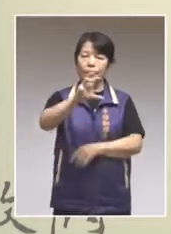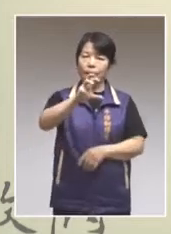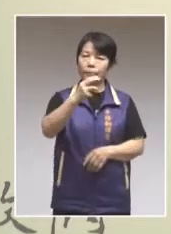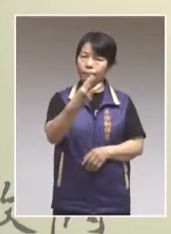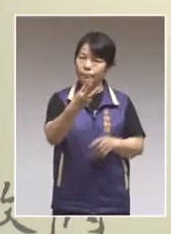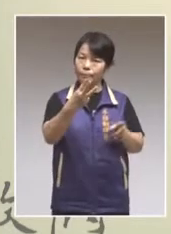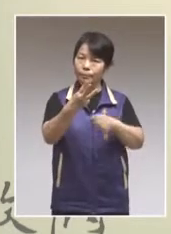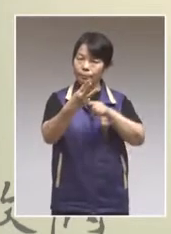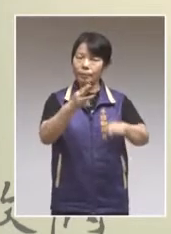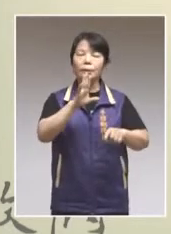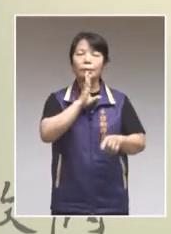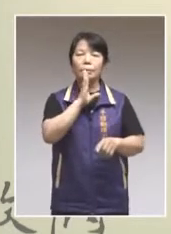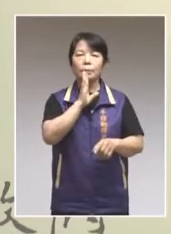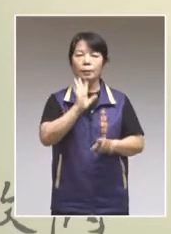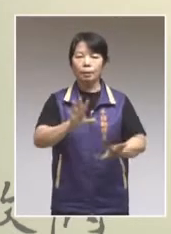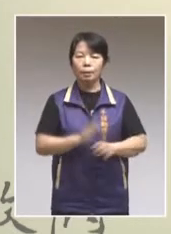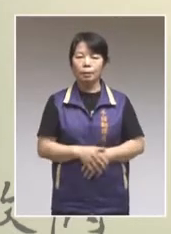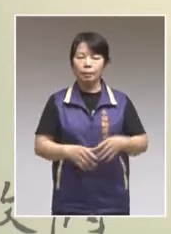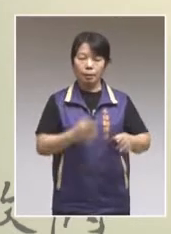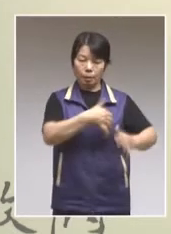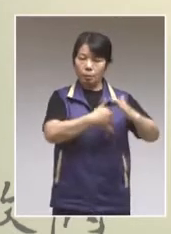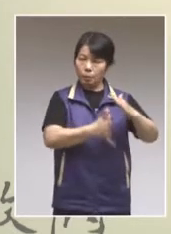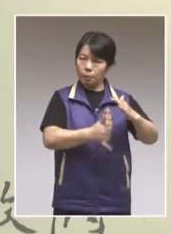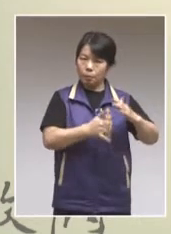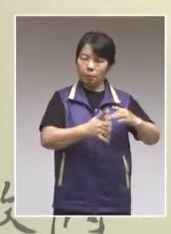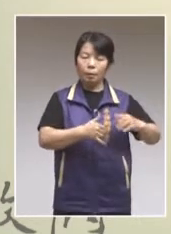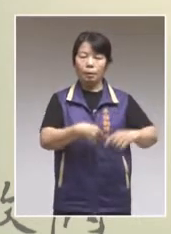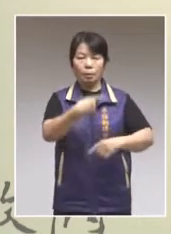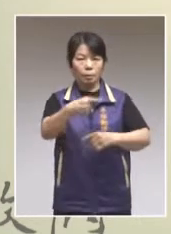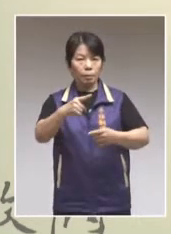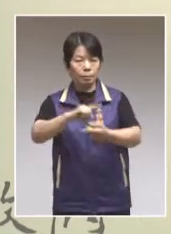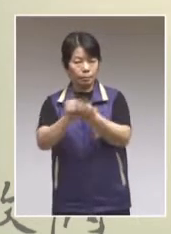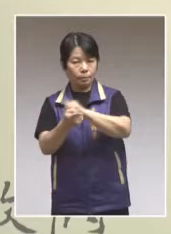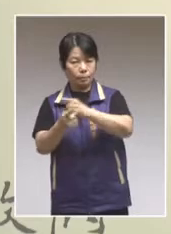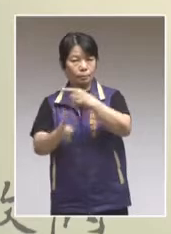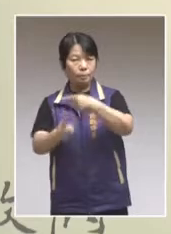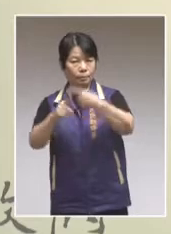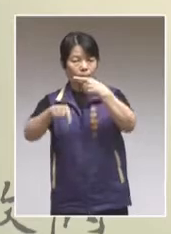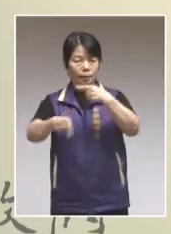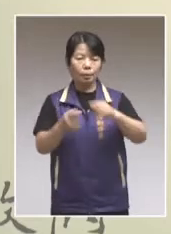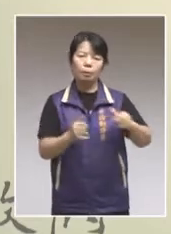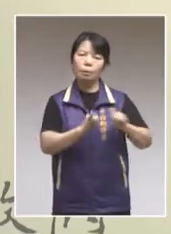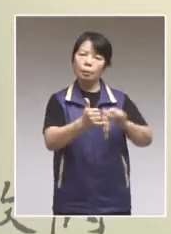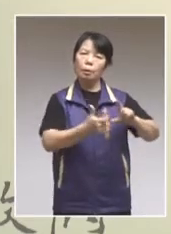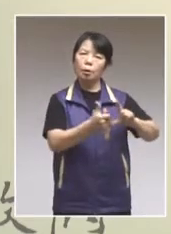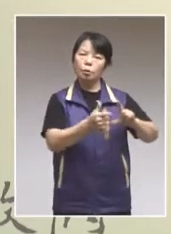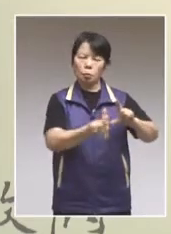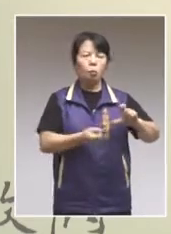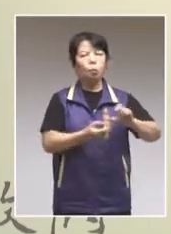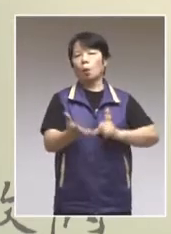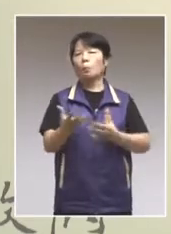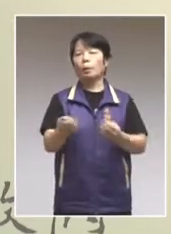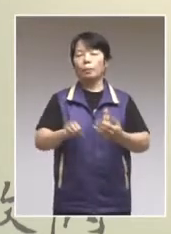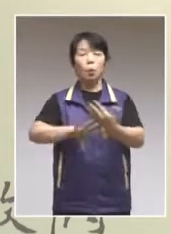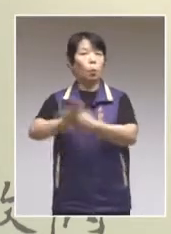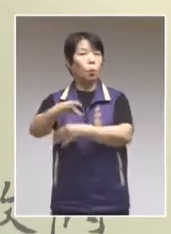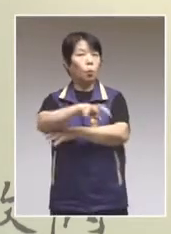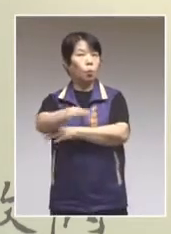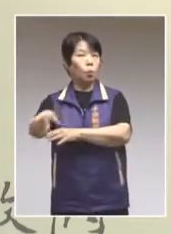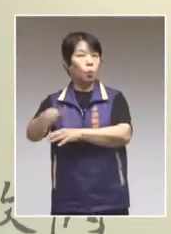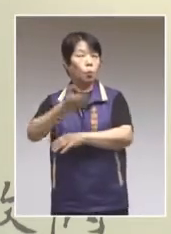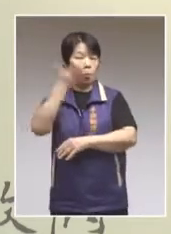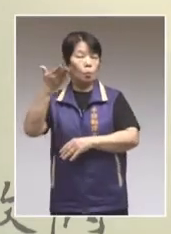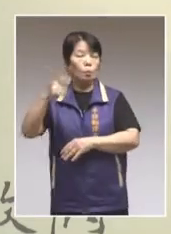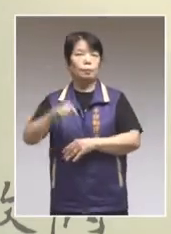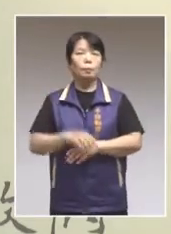是属于隔离期间阴转阳的个案，是没有社区感染风险。在外县市旅游史的部分， 好，那我们可以看到，